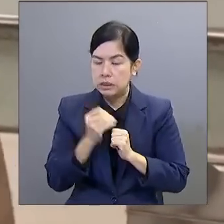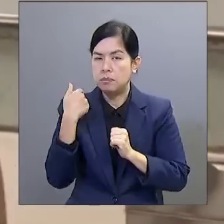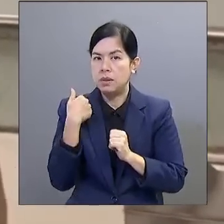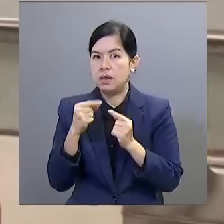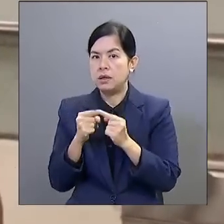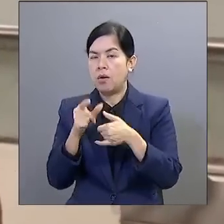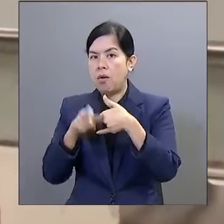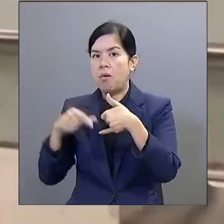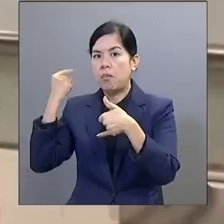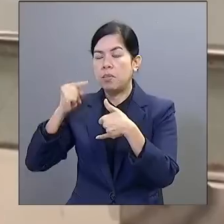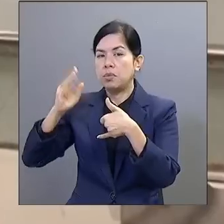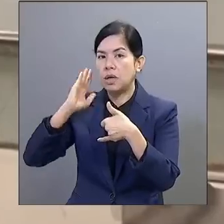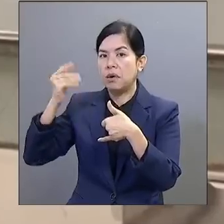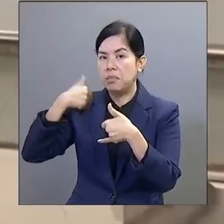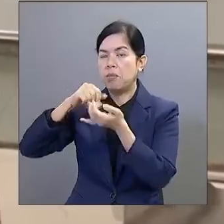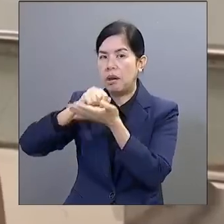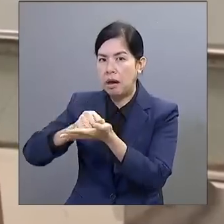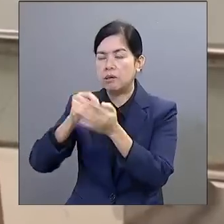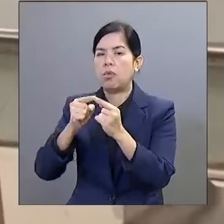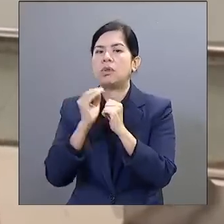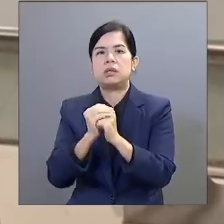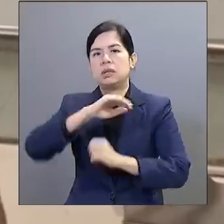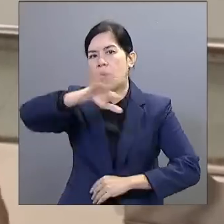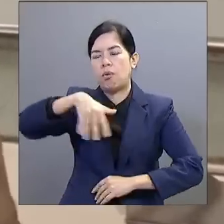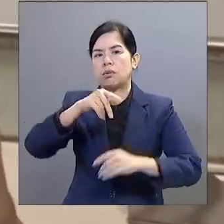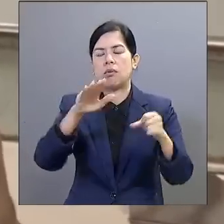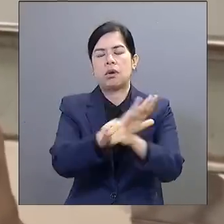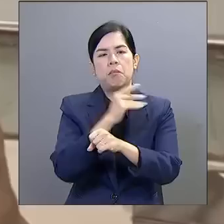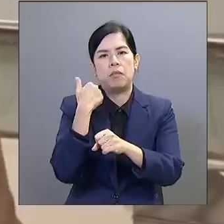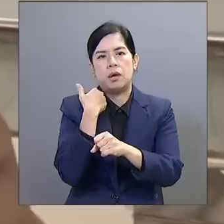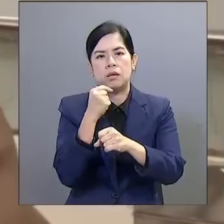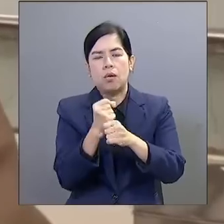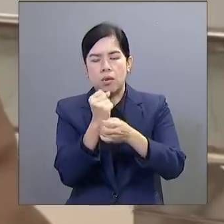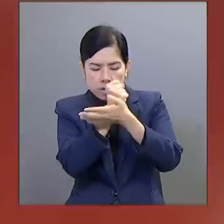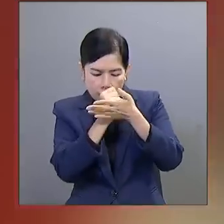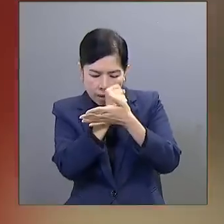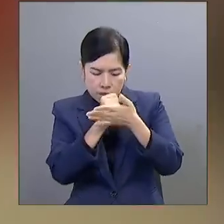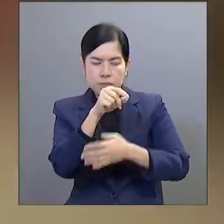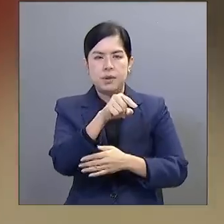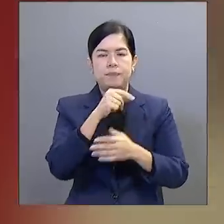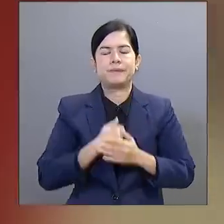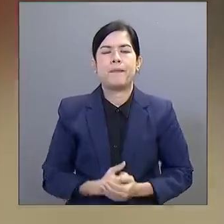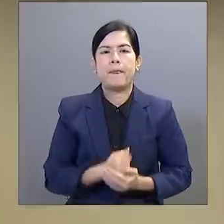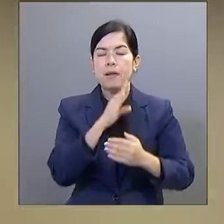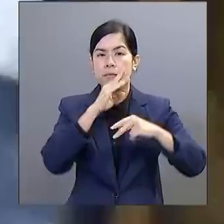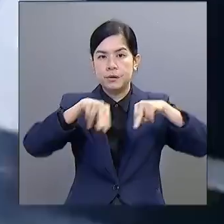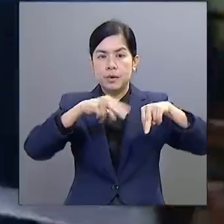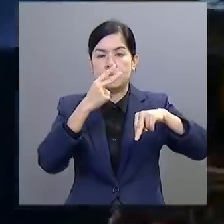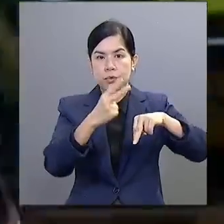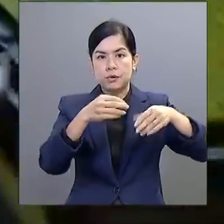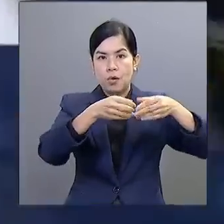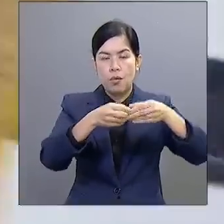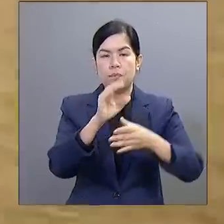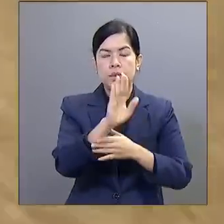ะเป็นผู้ชายจีนนะครับนะแล้วก็มีการใช้ยาเสพติดต่างๆ ซึ่งหากจะตรวจสอบถึงกลุ่มธุรกิจท่องเ